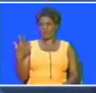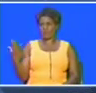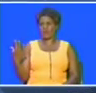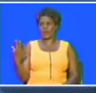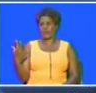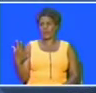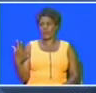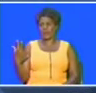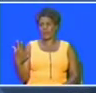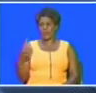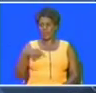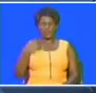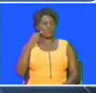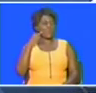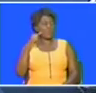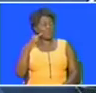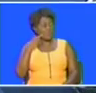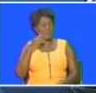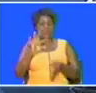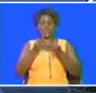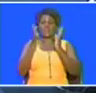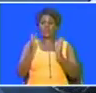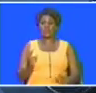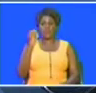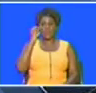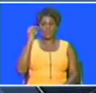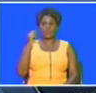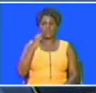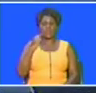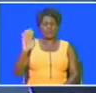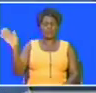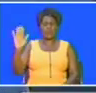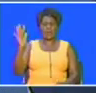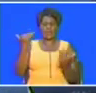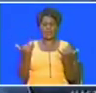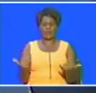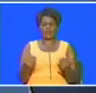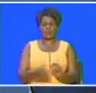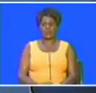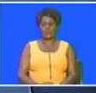22155. Mimi ni Mary Kilobi, mtangazaji wa ishara amekuwa ni Meresha Witi, kwa heri kwa sasa.